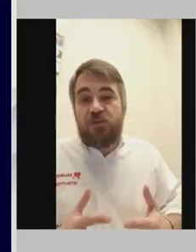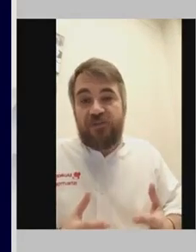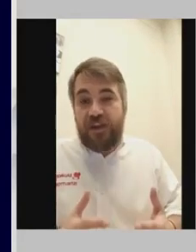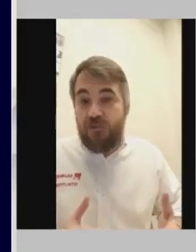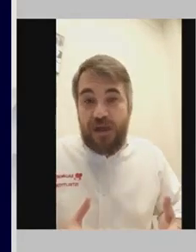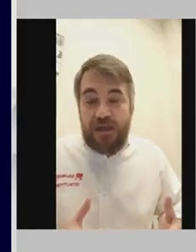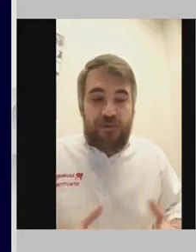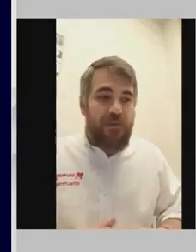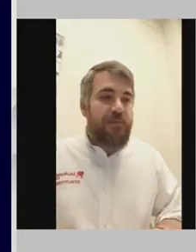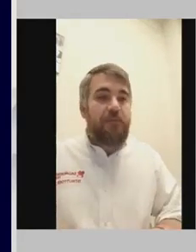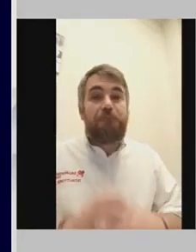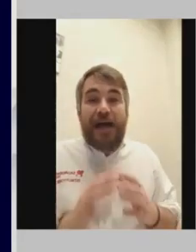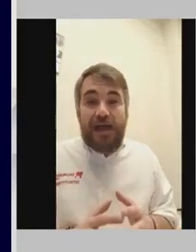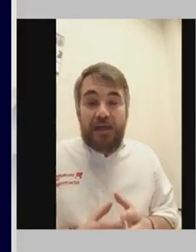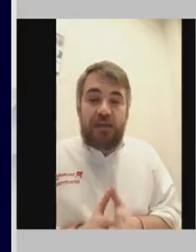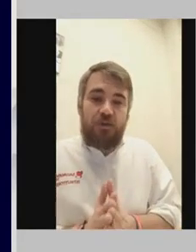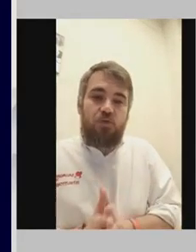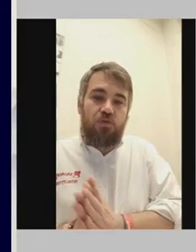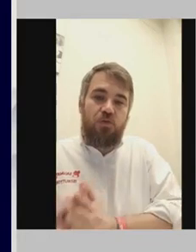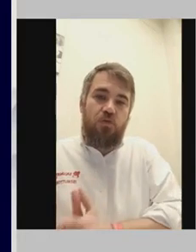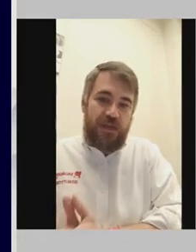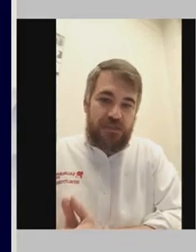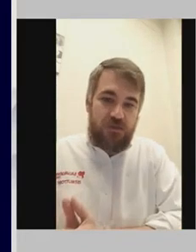non risolveremo mai i problemi. Ma